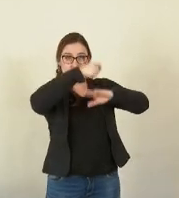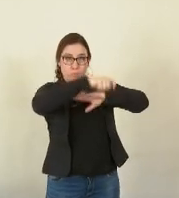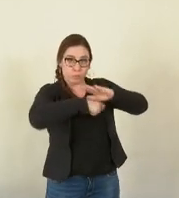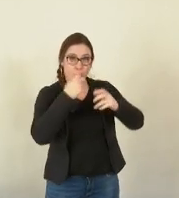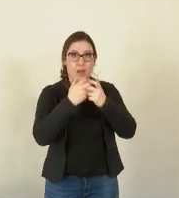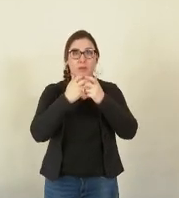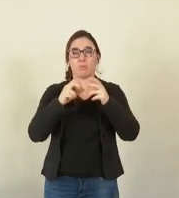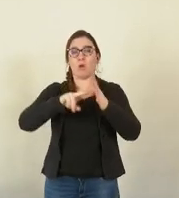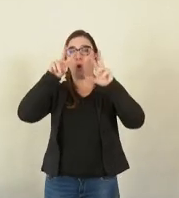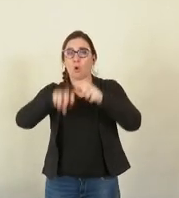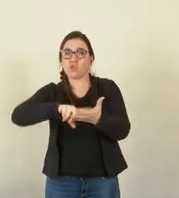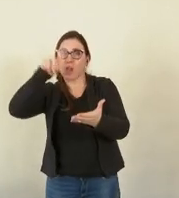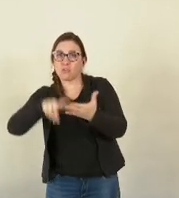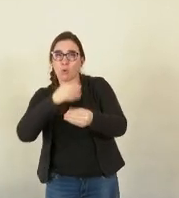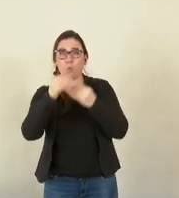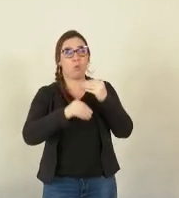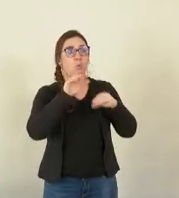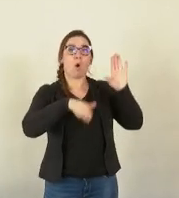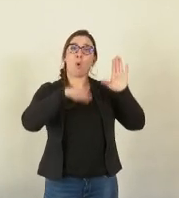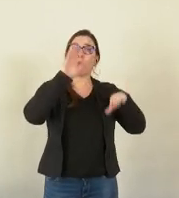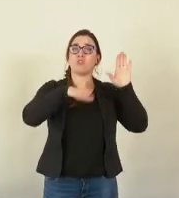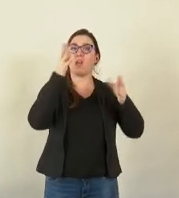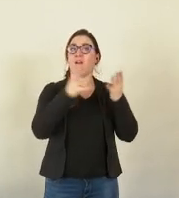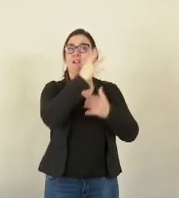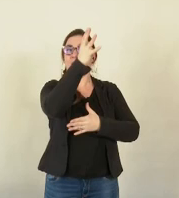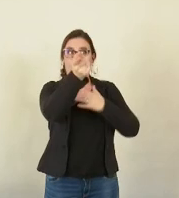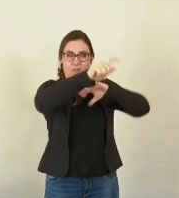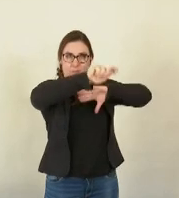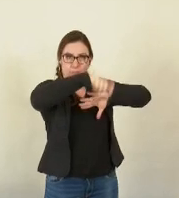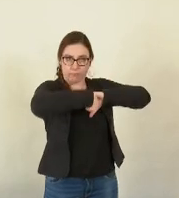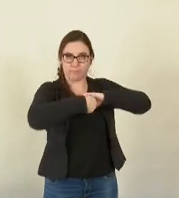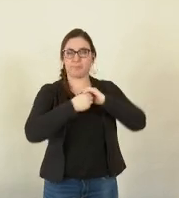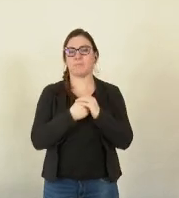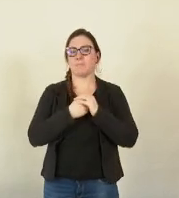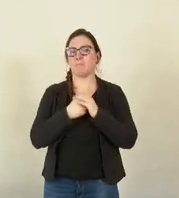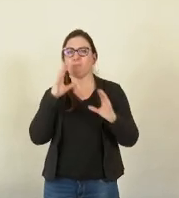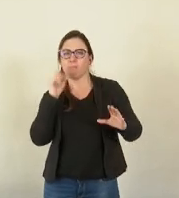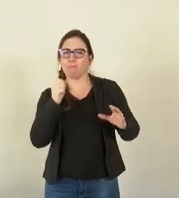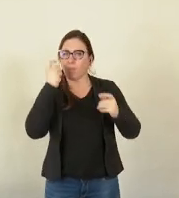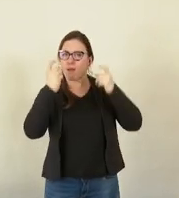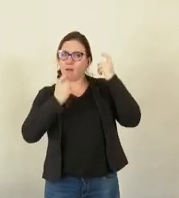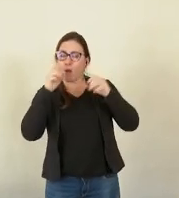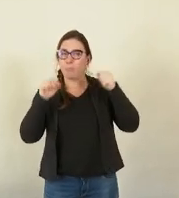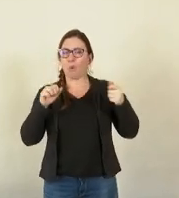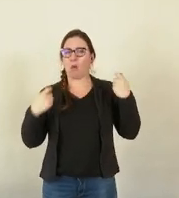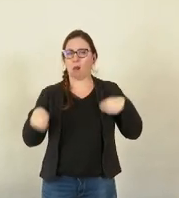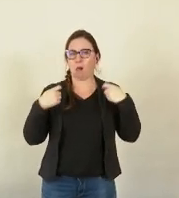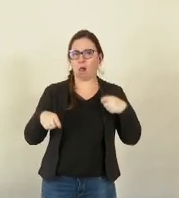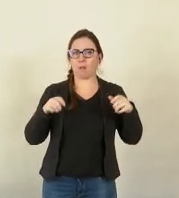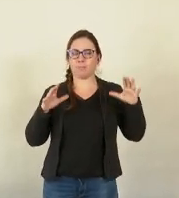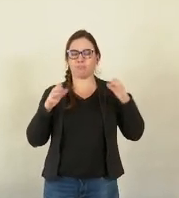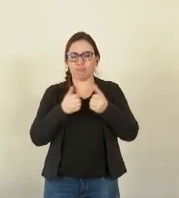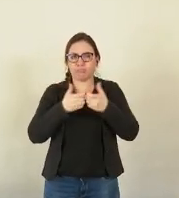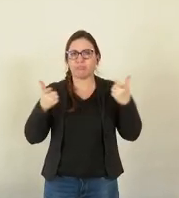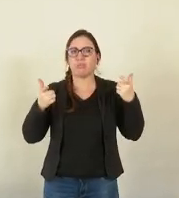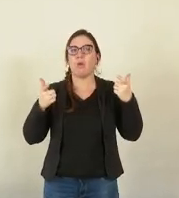des fonds de recherche ou des appels à projets on saisira immédiatement que ce modèle est pensé pour être modulaire et extensible